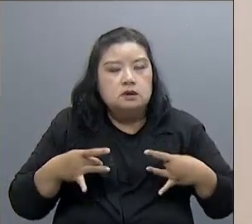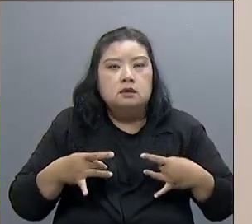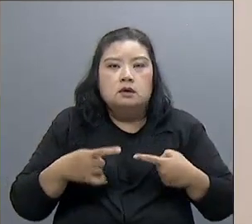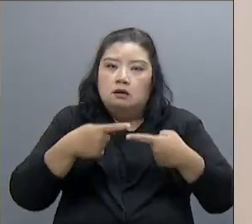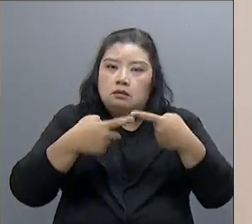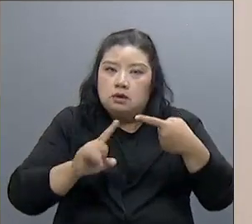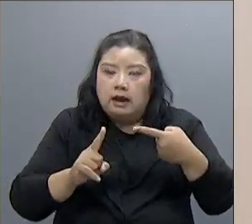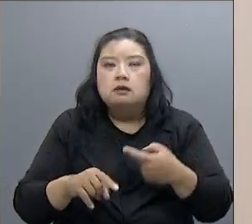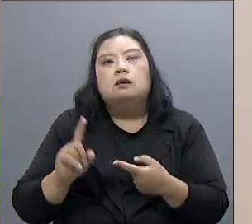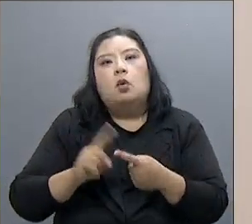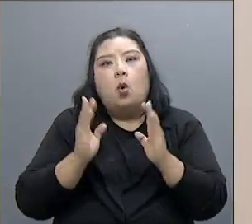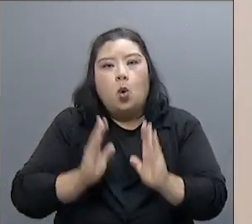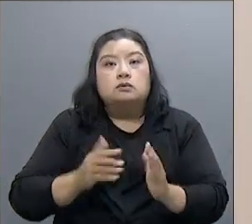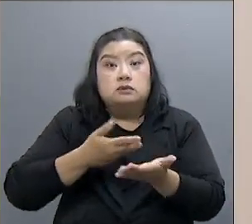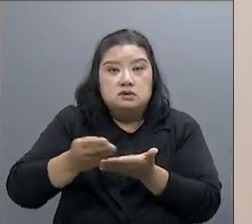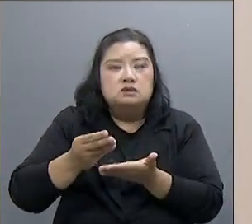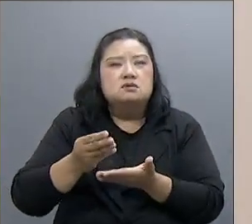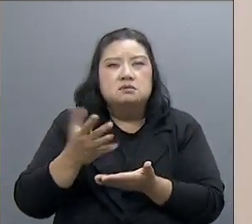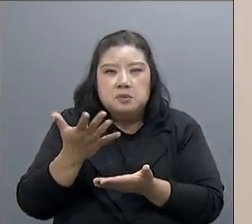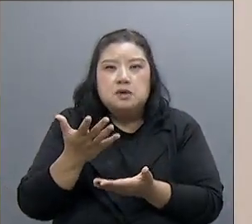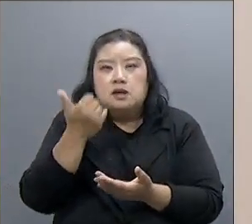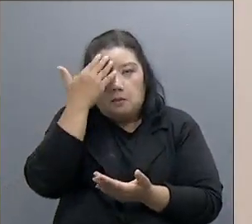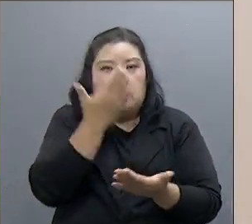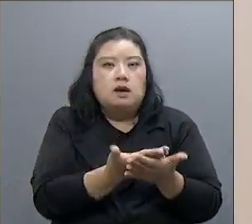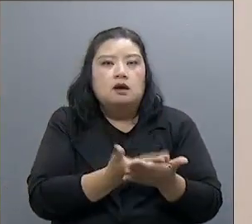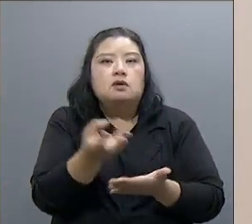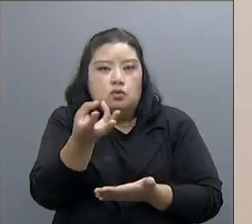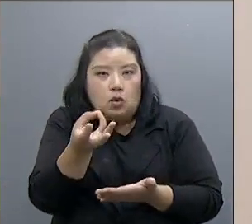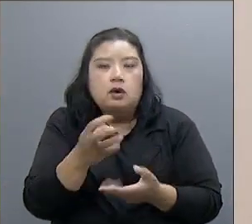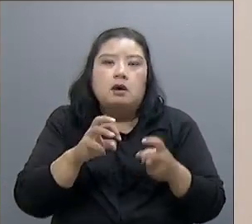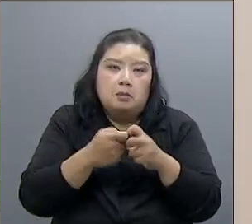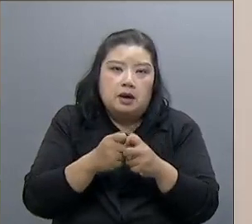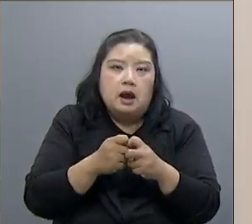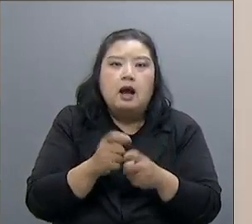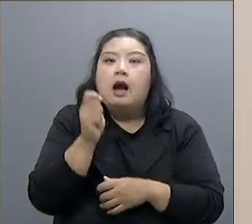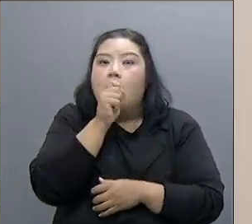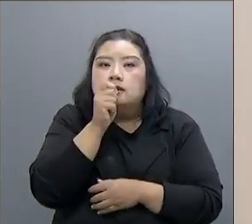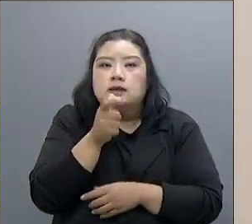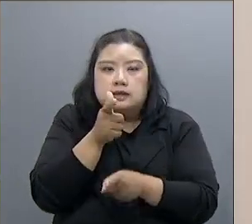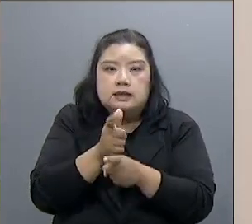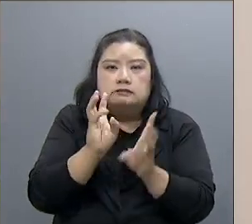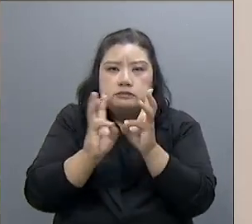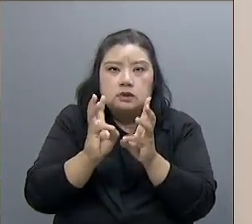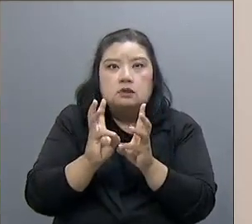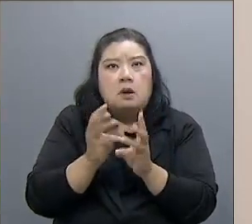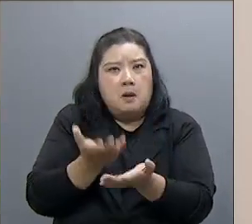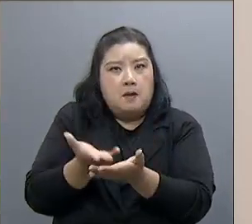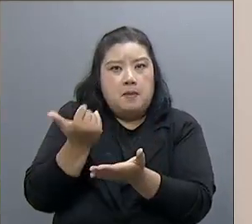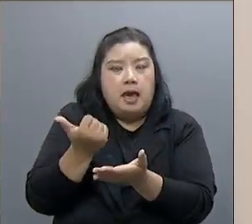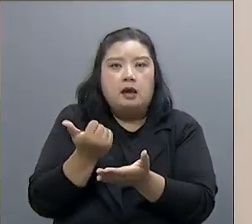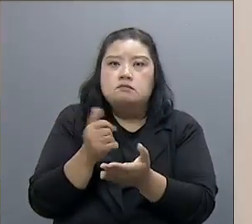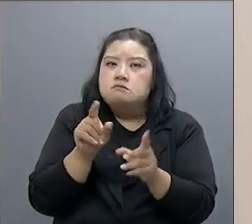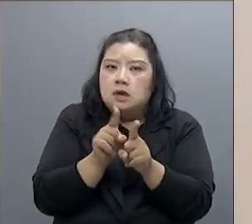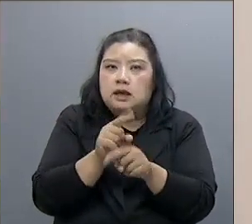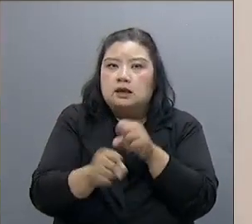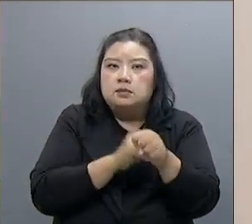เป็นกำลังซื้อที่ลดลงจากภาวะเศรษฐกิจปัญหาเรื่องต้นทุนวัตถุดิบอาหารสัตว์ครับที่ยังคงทรงตัวสูงต่อเนื่องจากปี2565และปัญห